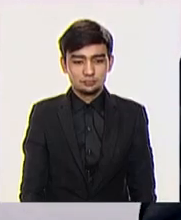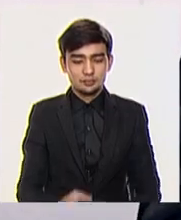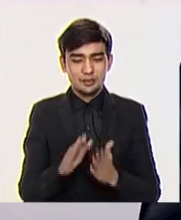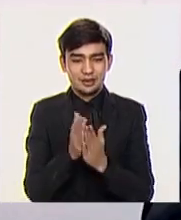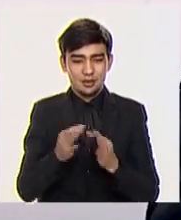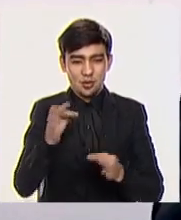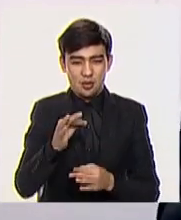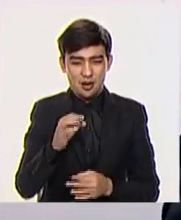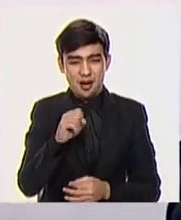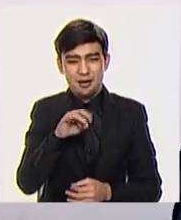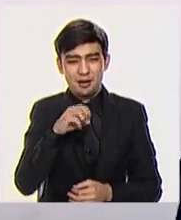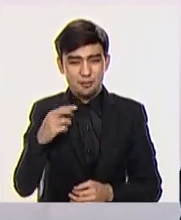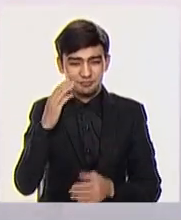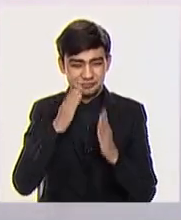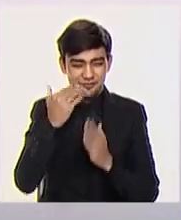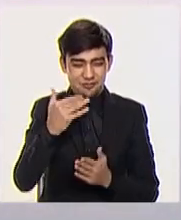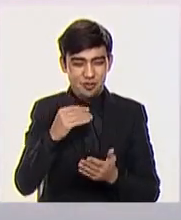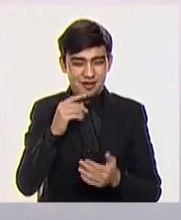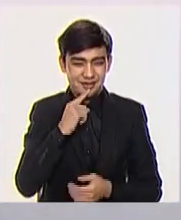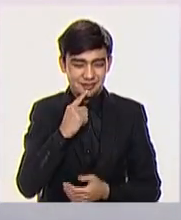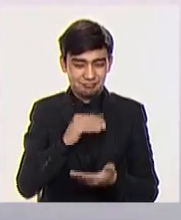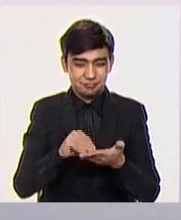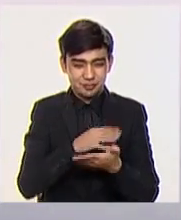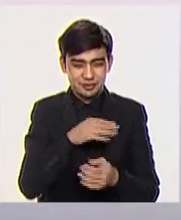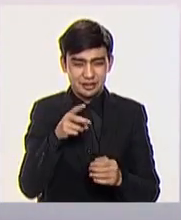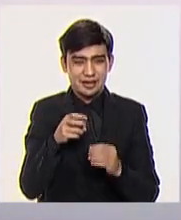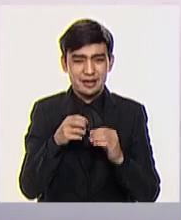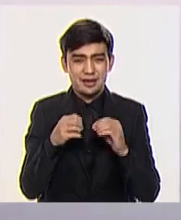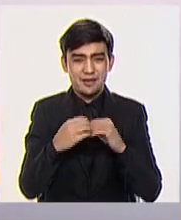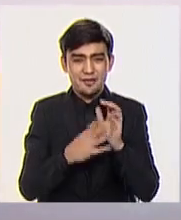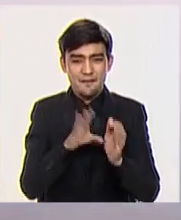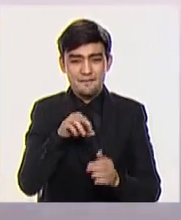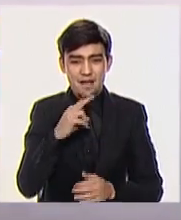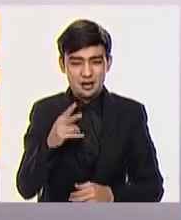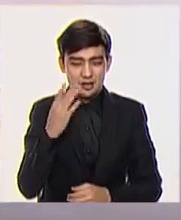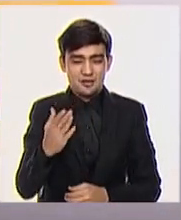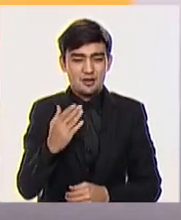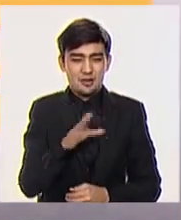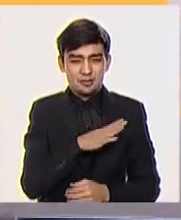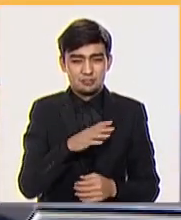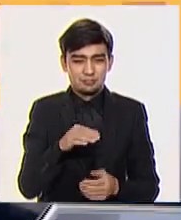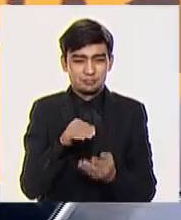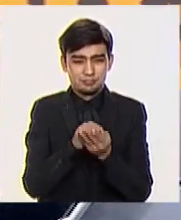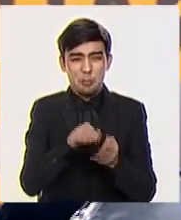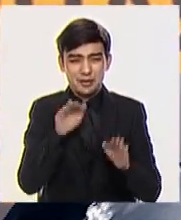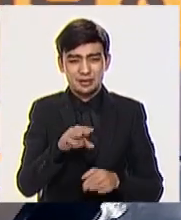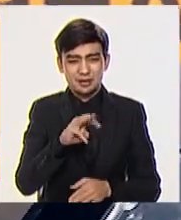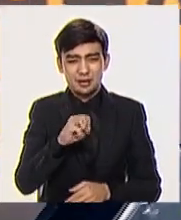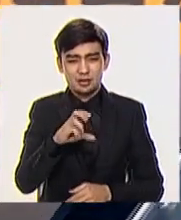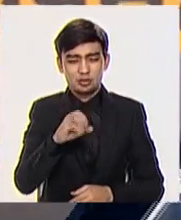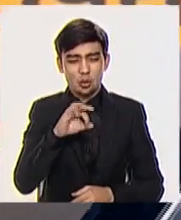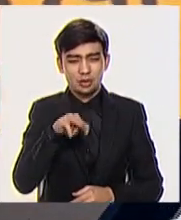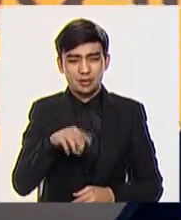Книги на арабском языке, предположительно 19 века, обнаружили на могиле в селе Тасоткель Актюбинской